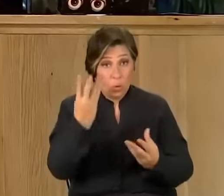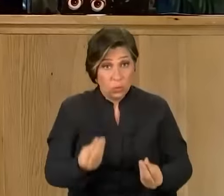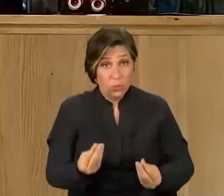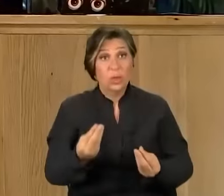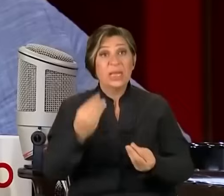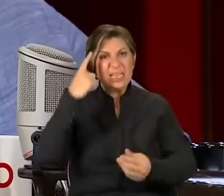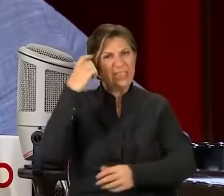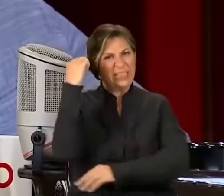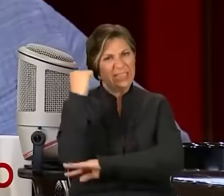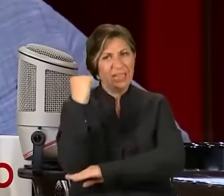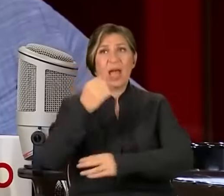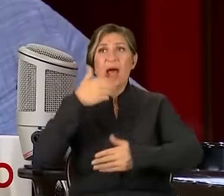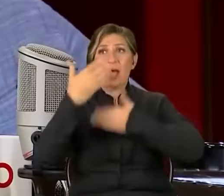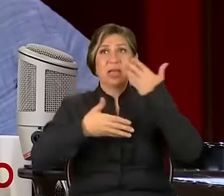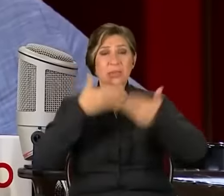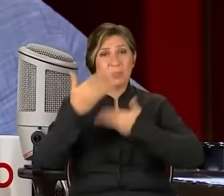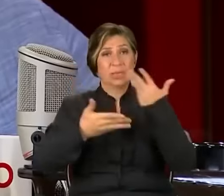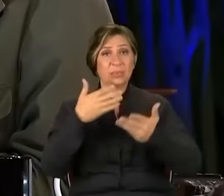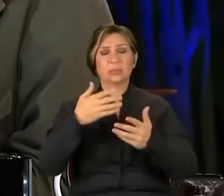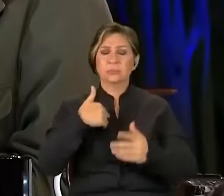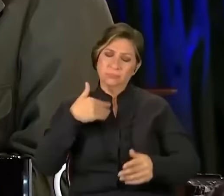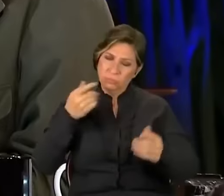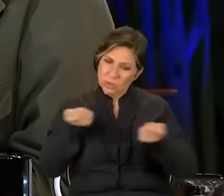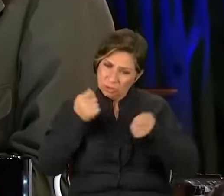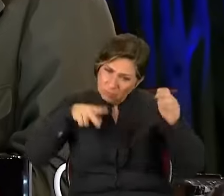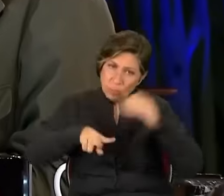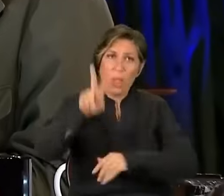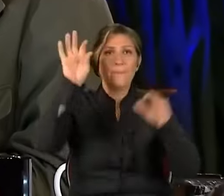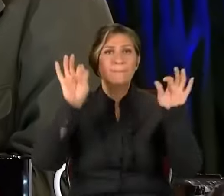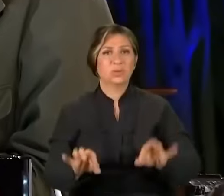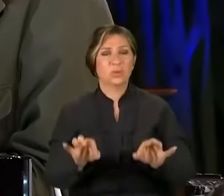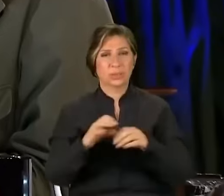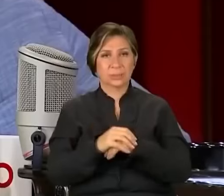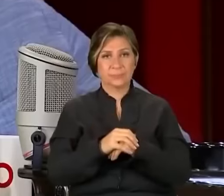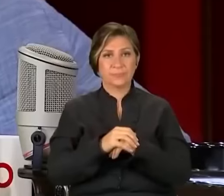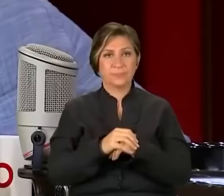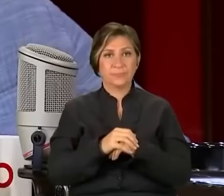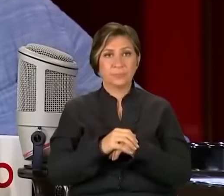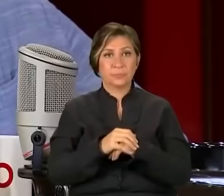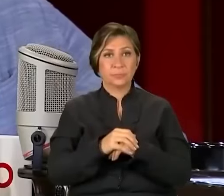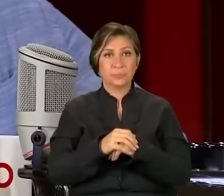şekilde inatla anlatmak arzusundan yola çıktık tabii ki, yani tatbikat sahnesini kurarken.